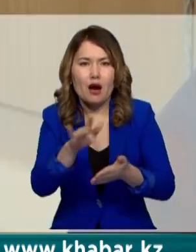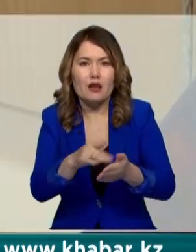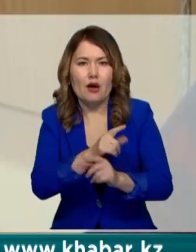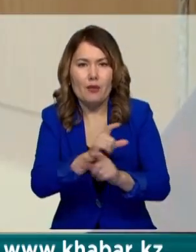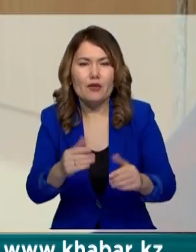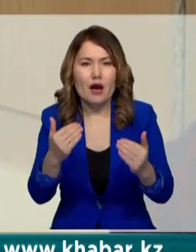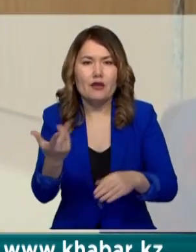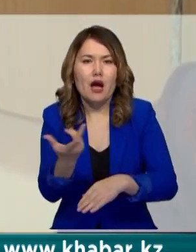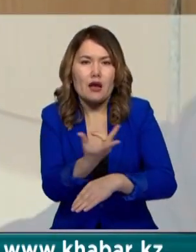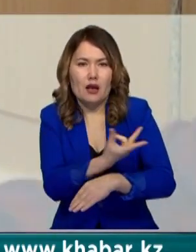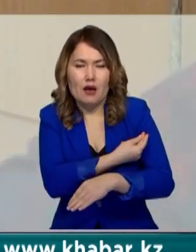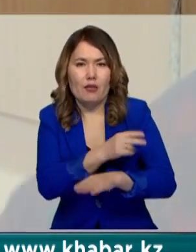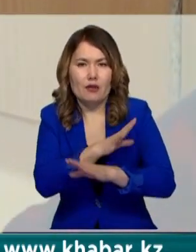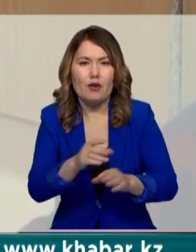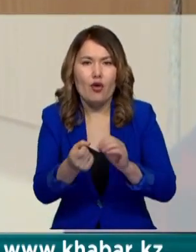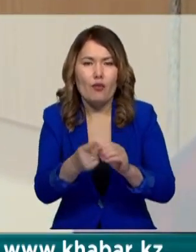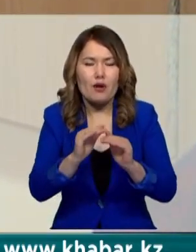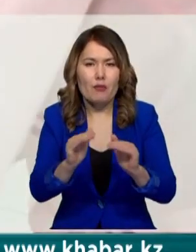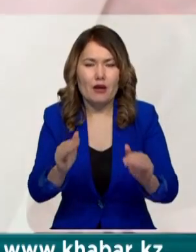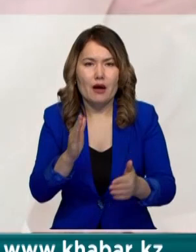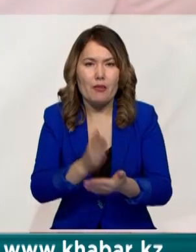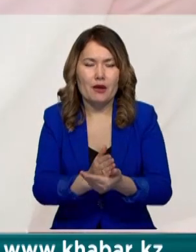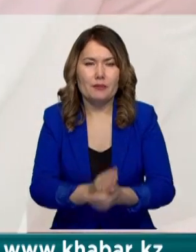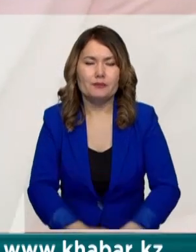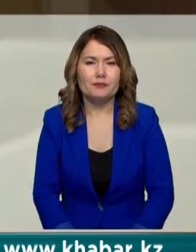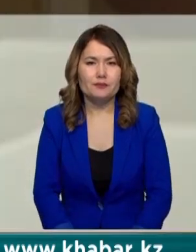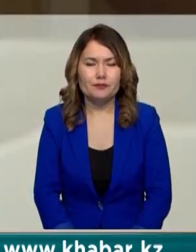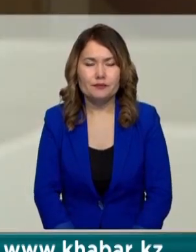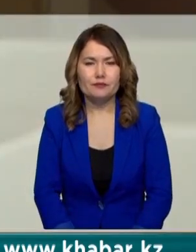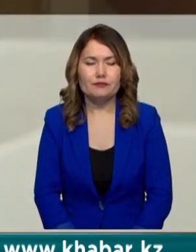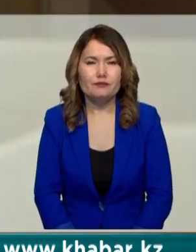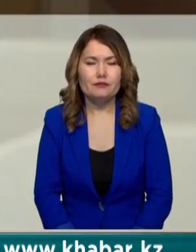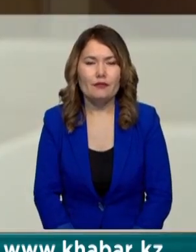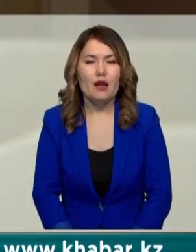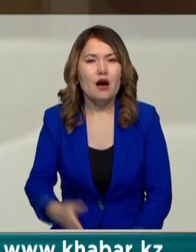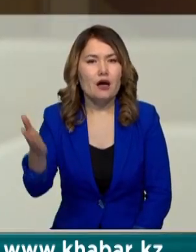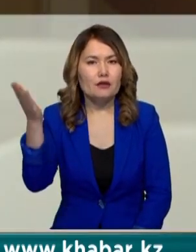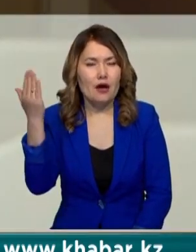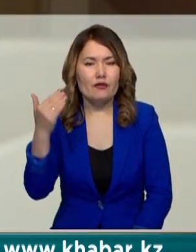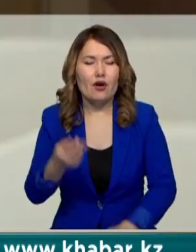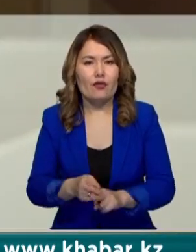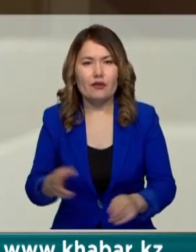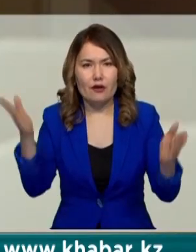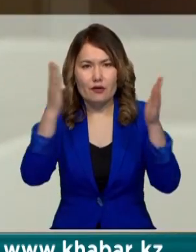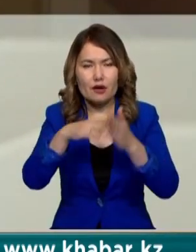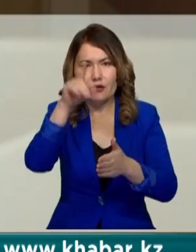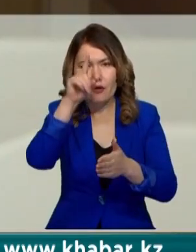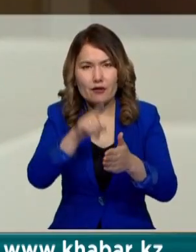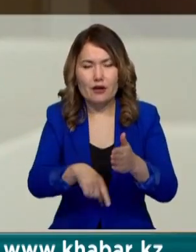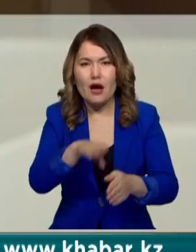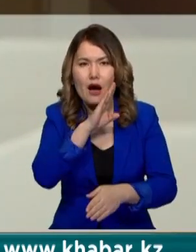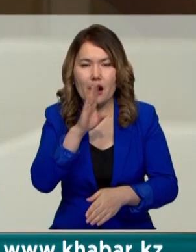қазір екпе салынбаған 11 бала ғана бар. Бұрынғы жағдайда бізде діни ағымдағы